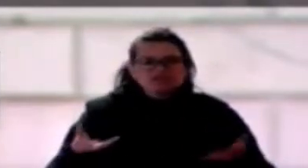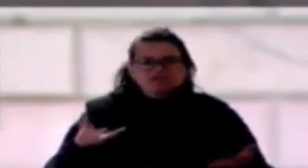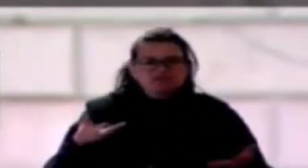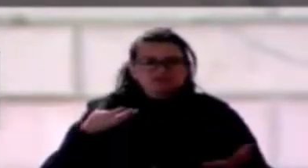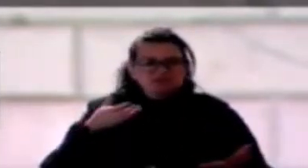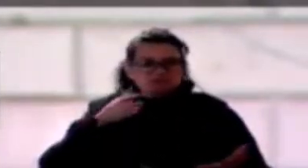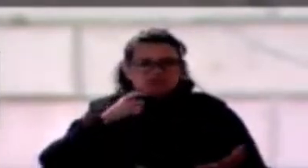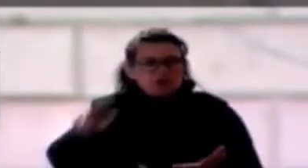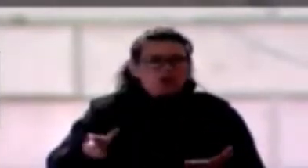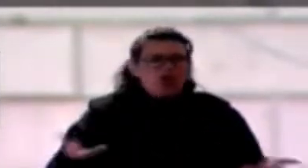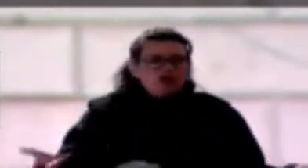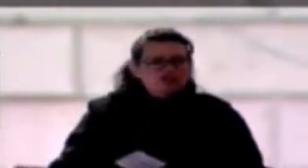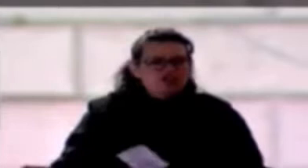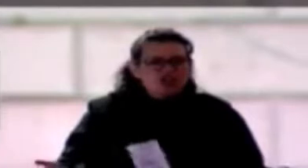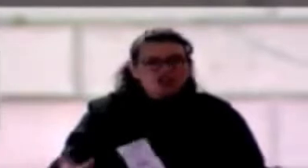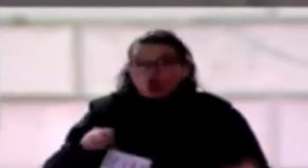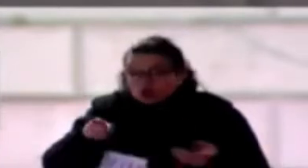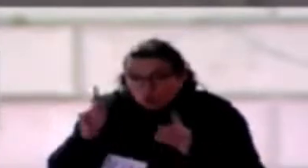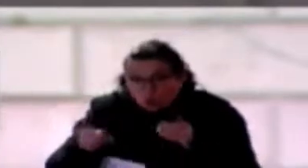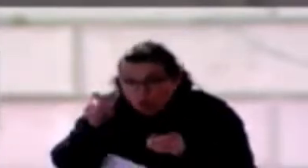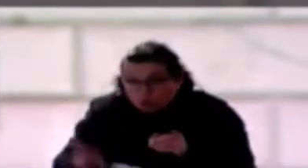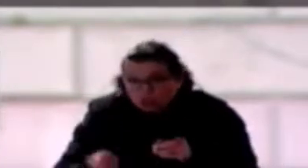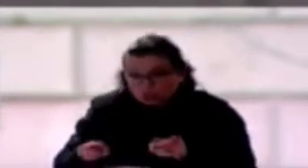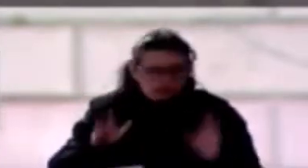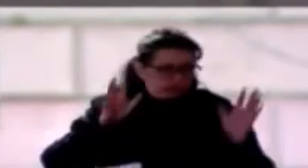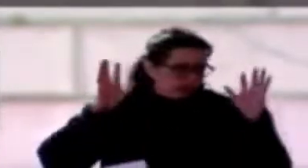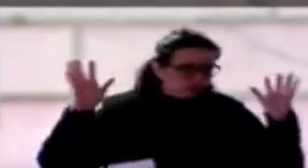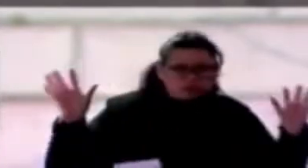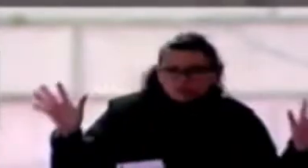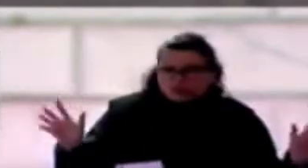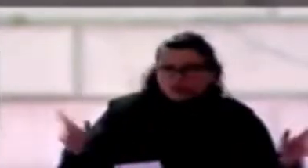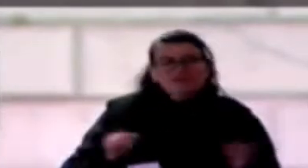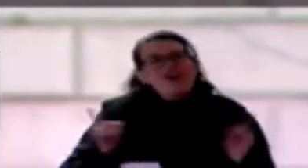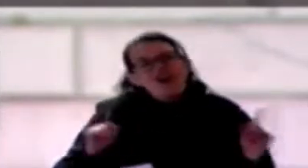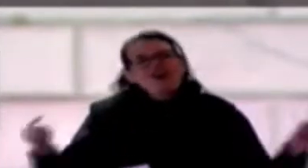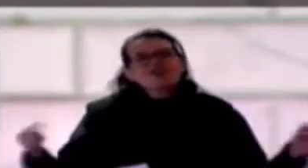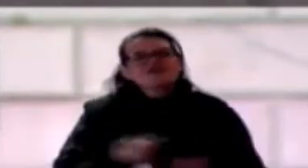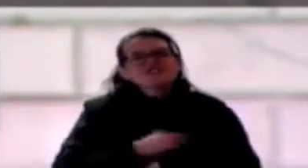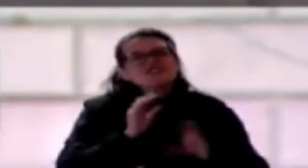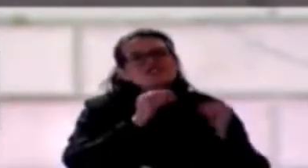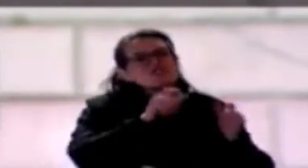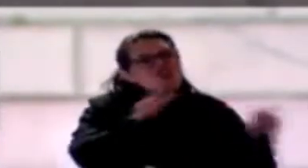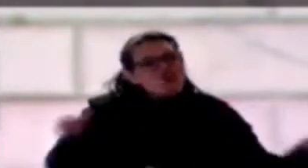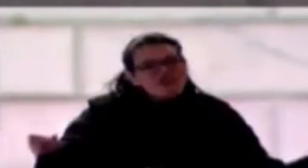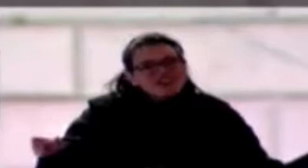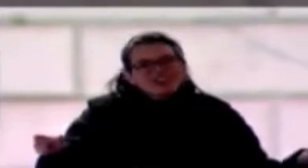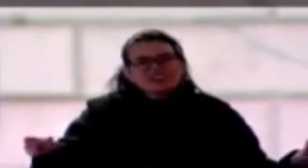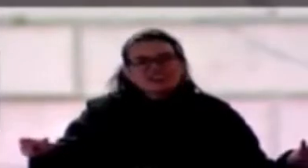dire che una persona è un politico. E invece questi giovani, e sono per la maggior parte giovani quelli